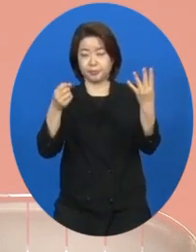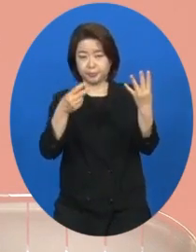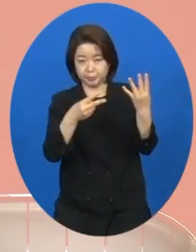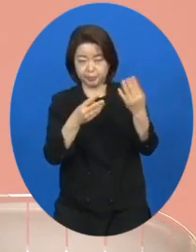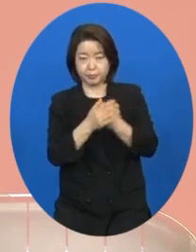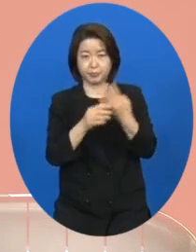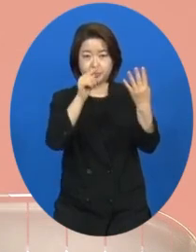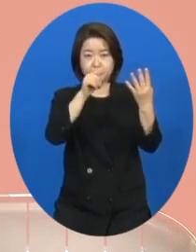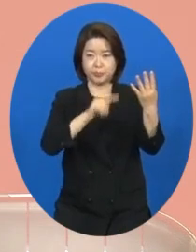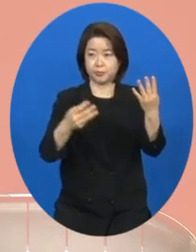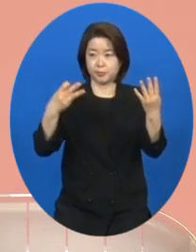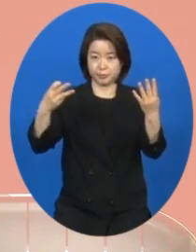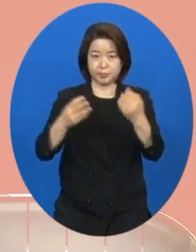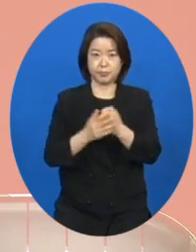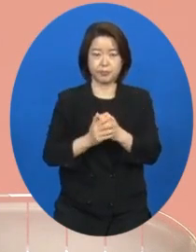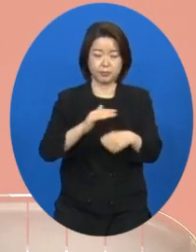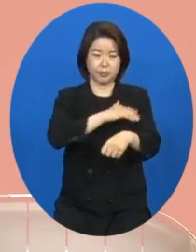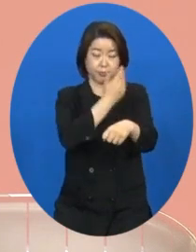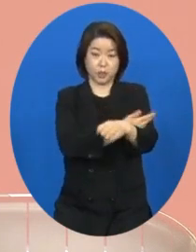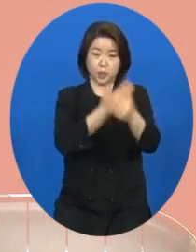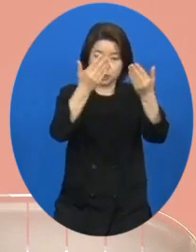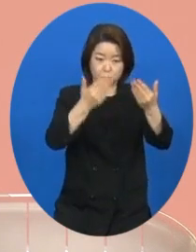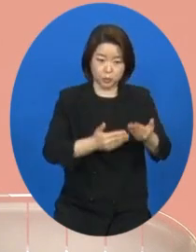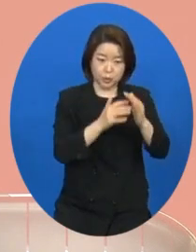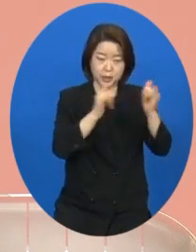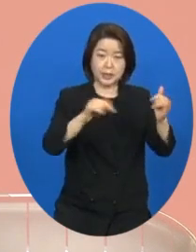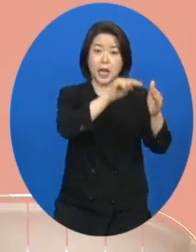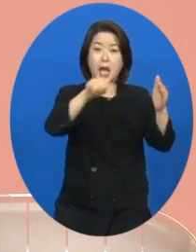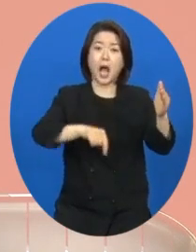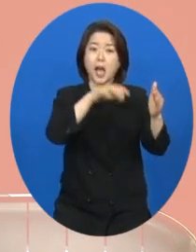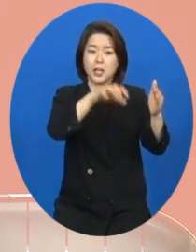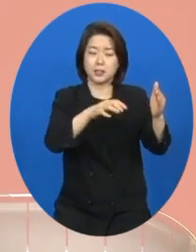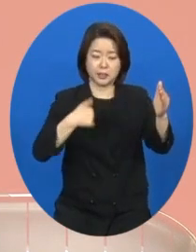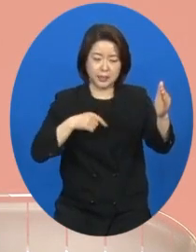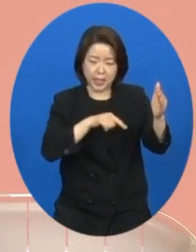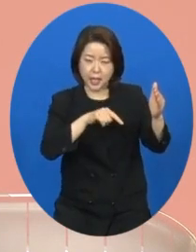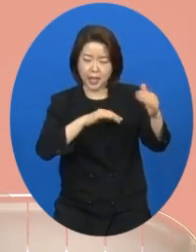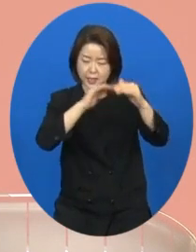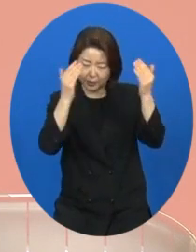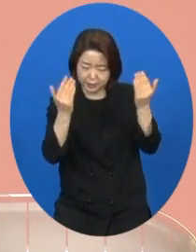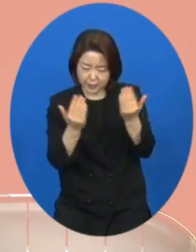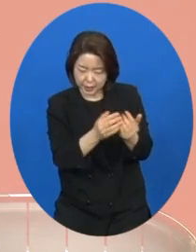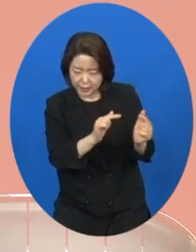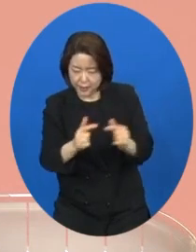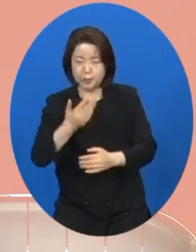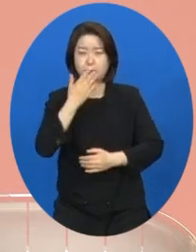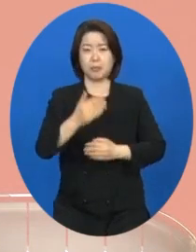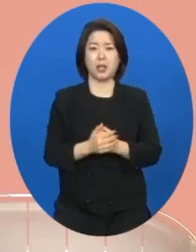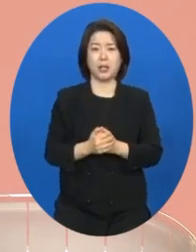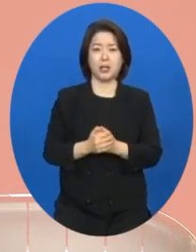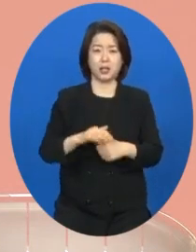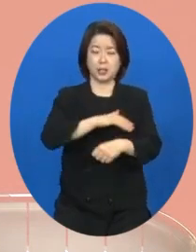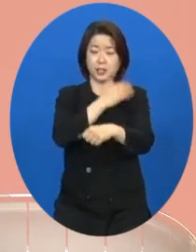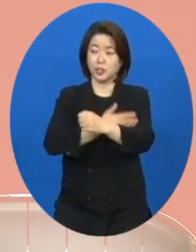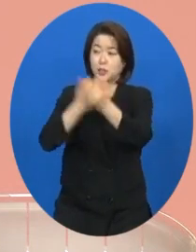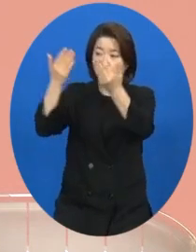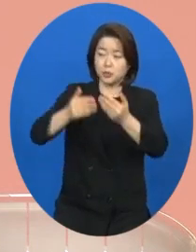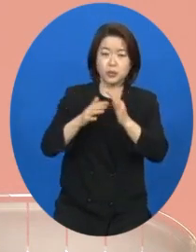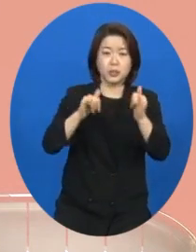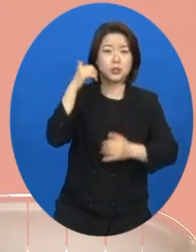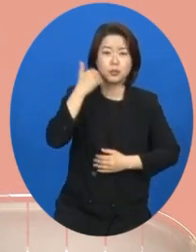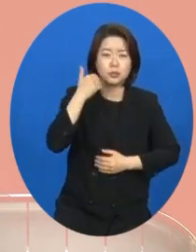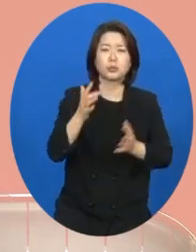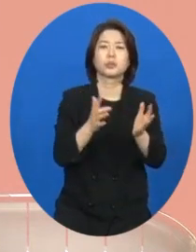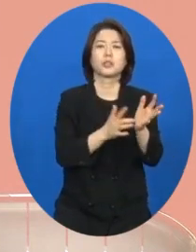능력 주시는 자 안에서 내가 모든 것을 할 수 있느니라. 여기 능력 주시는 자가